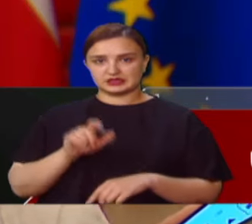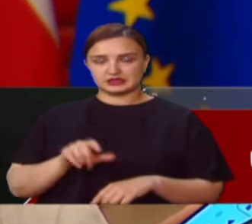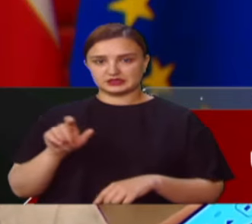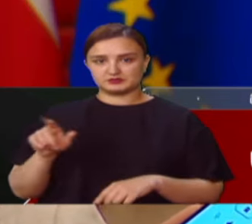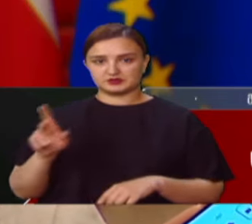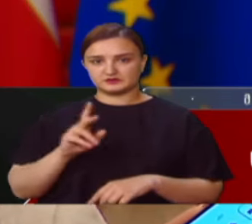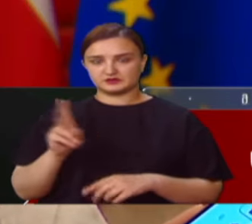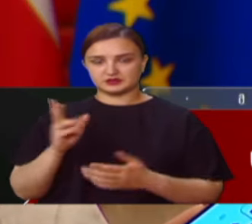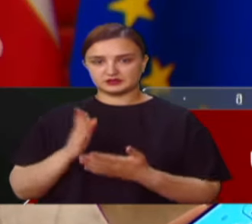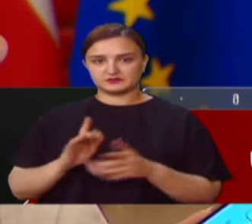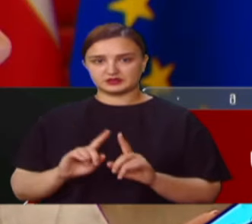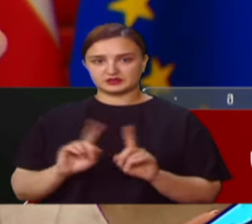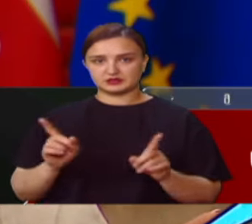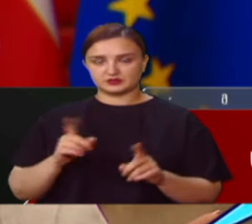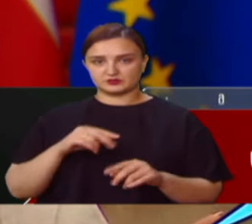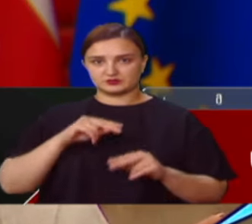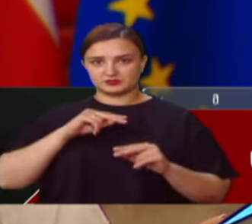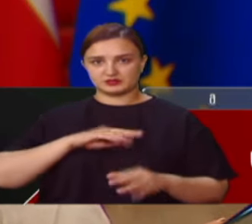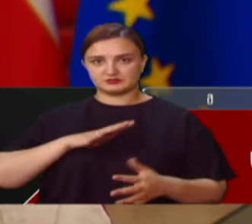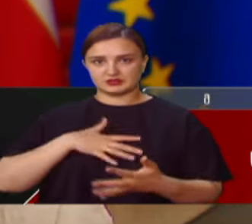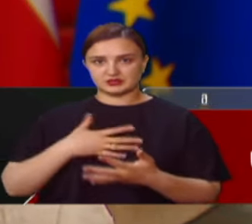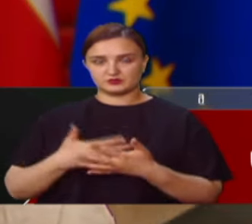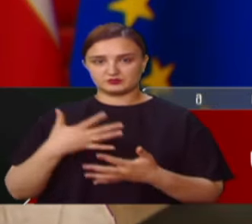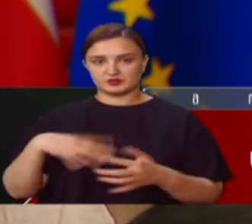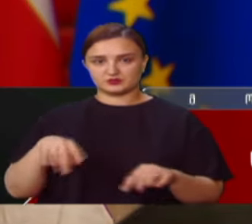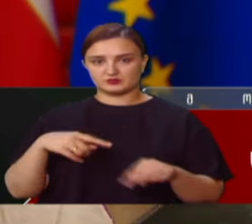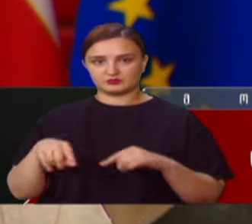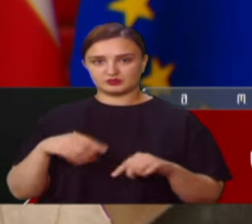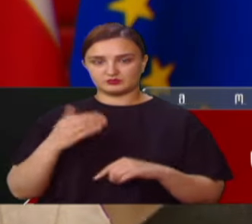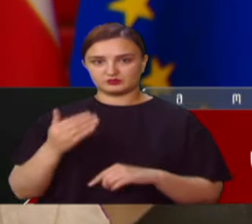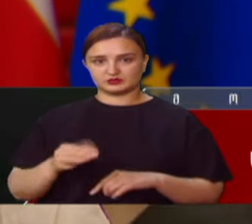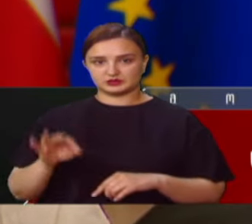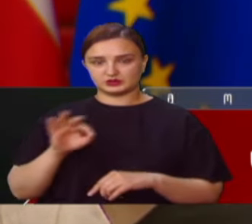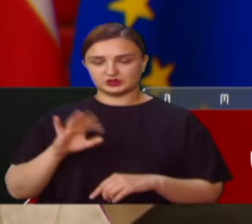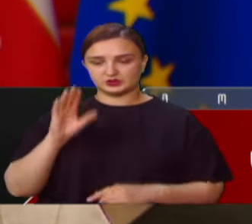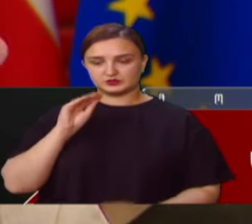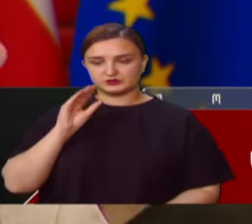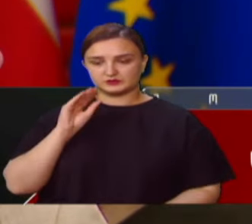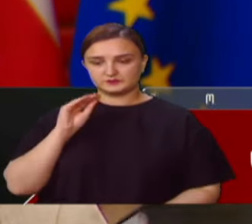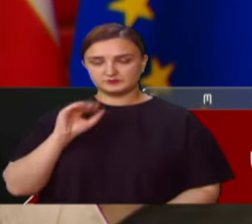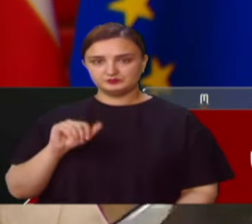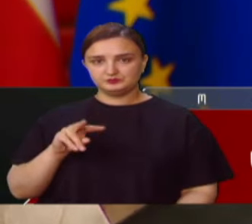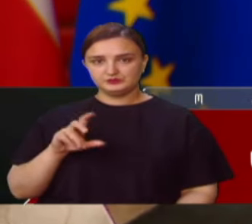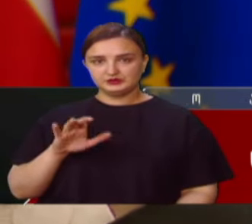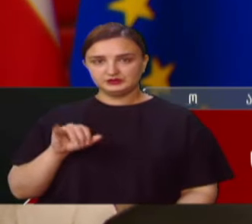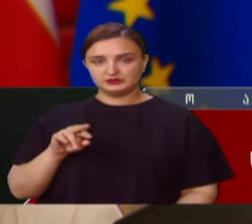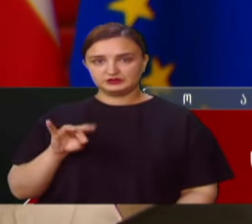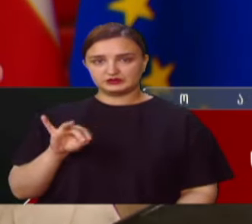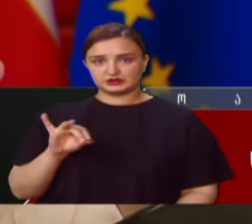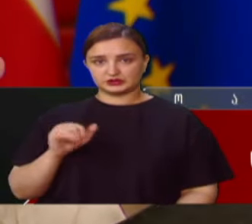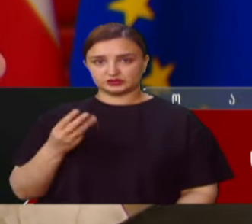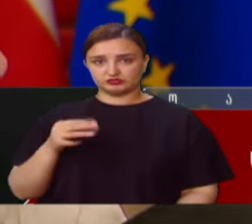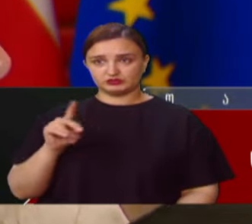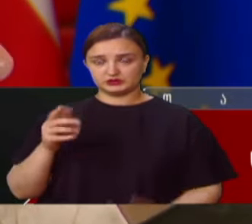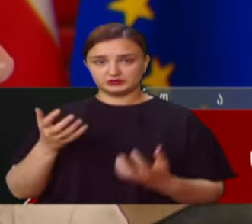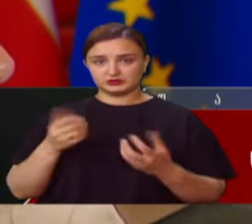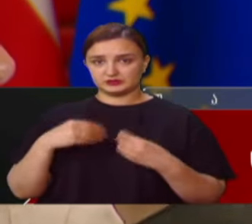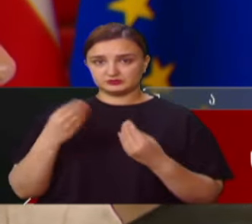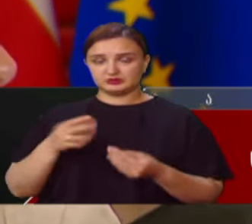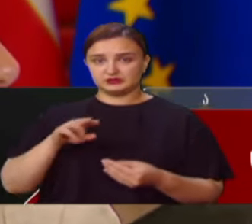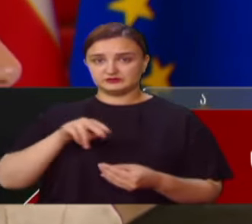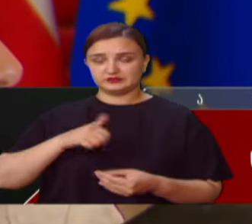ადამიანები, რომელსაც აქვთ განსაკუთრებული დამსახურება ქართული ფეხბურთის წინაშე. როდესაც ალექსანდრე იაშვილს ამიღებ ღირსების